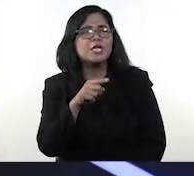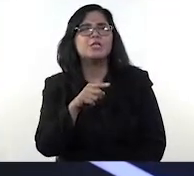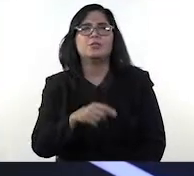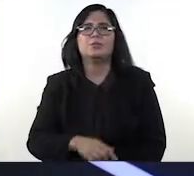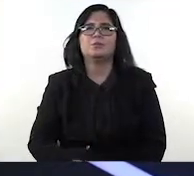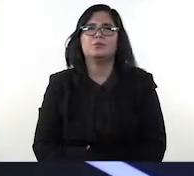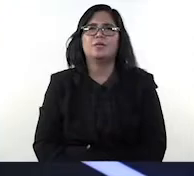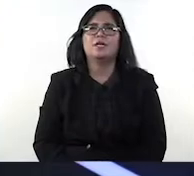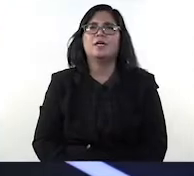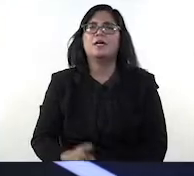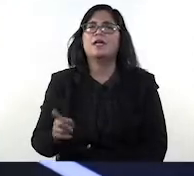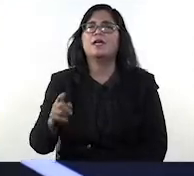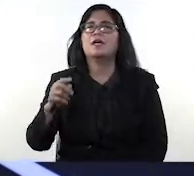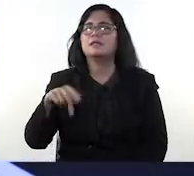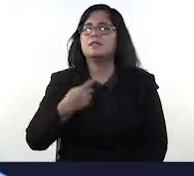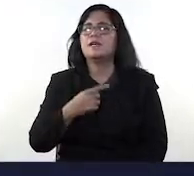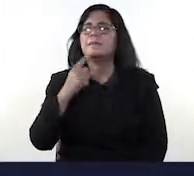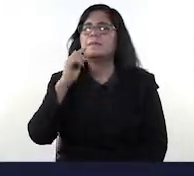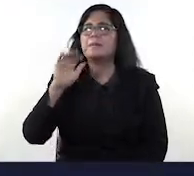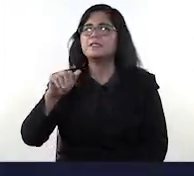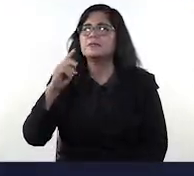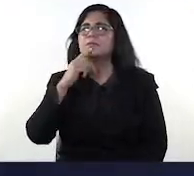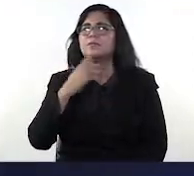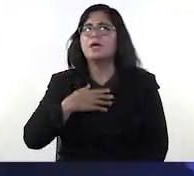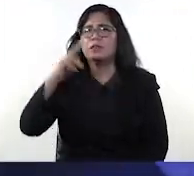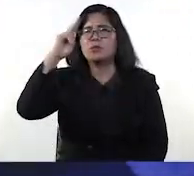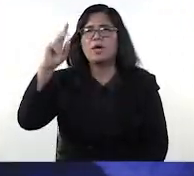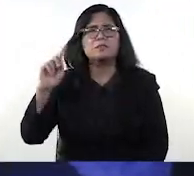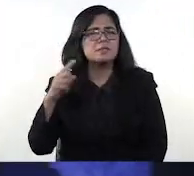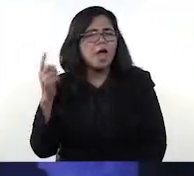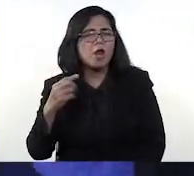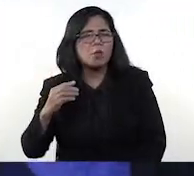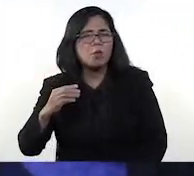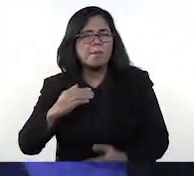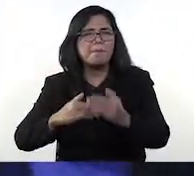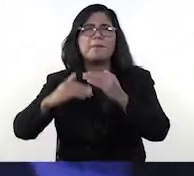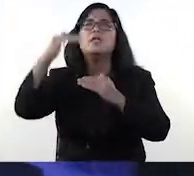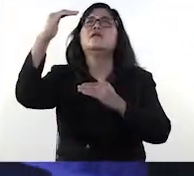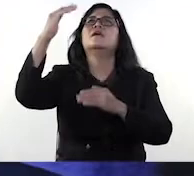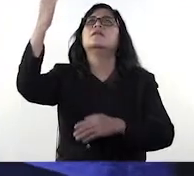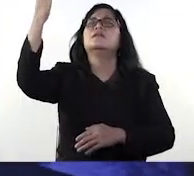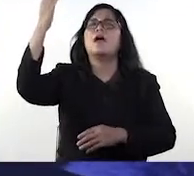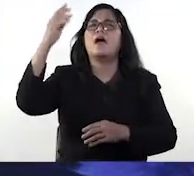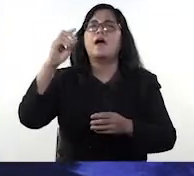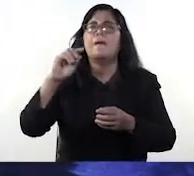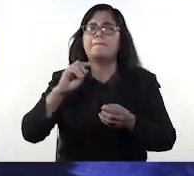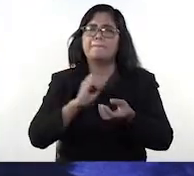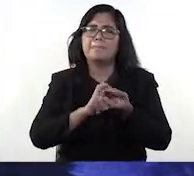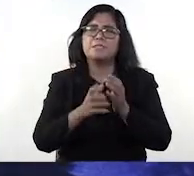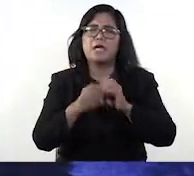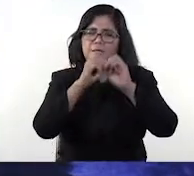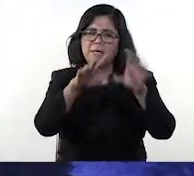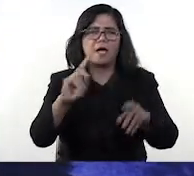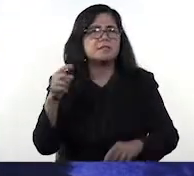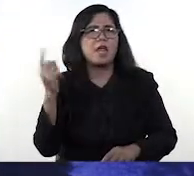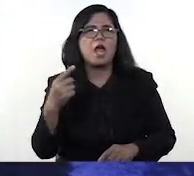Hai itu dia karena kita masih punya tuh Ayo kita mau selalu meninggikan dia kita mau selalu menjadi berkat